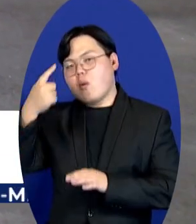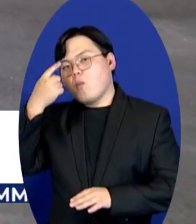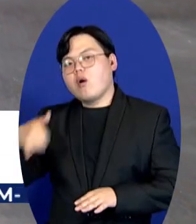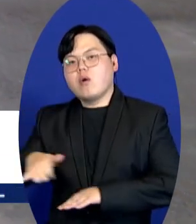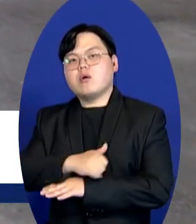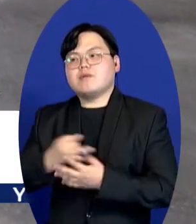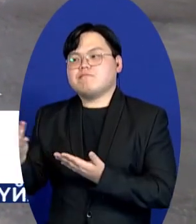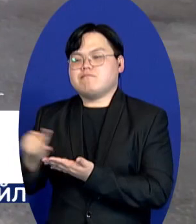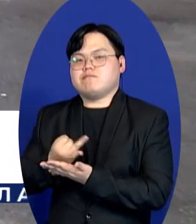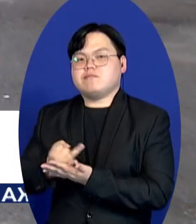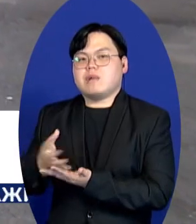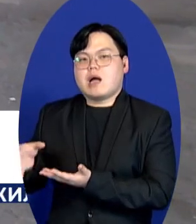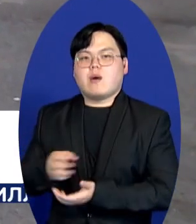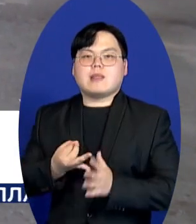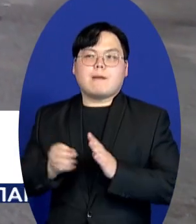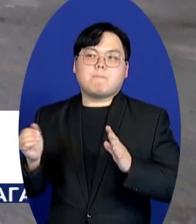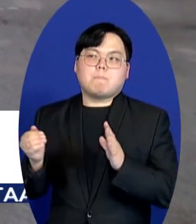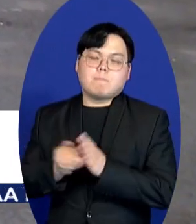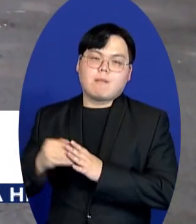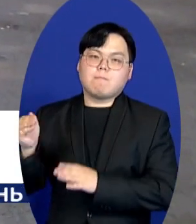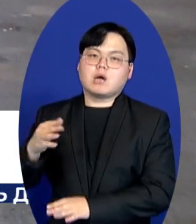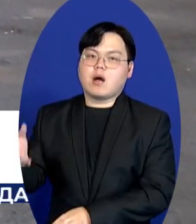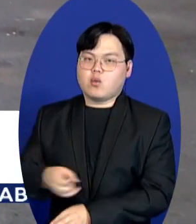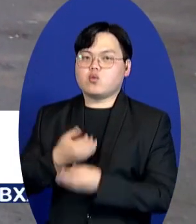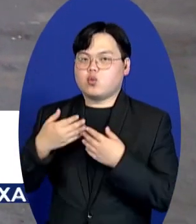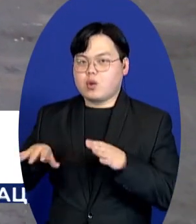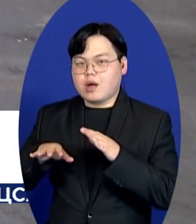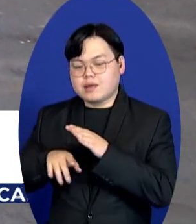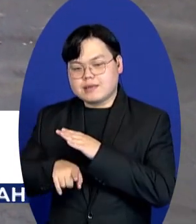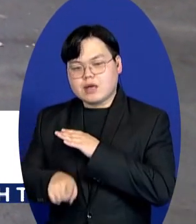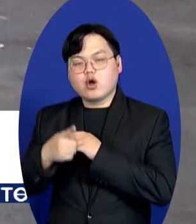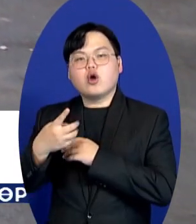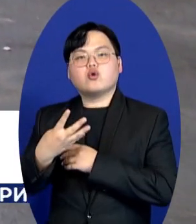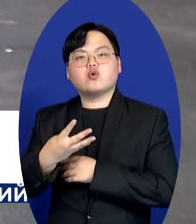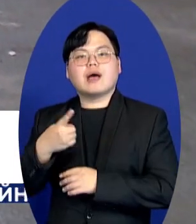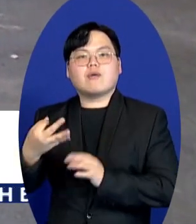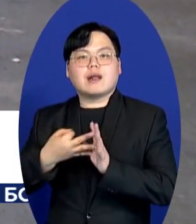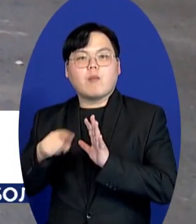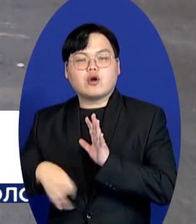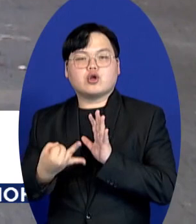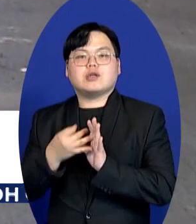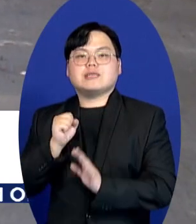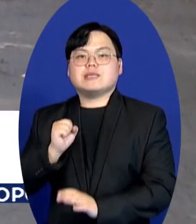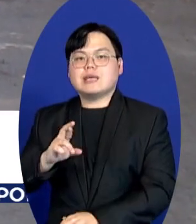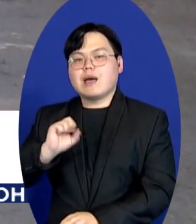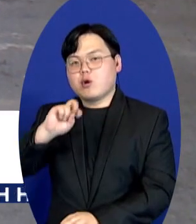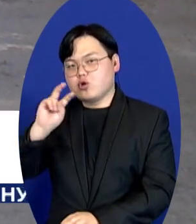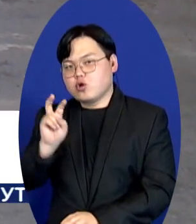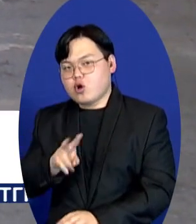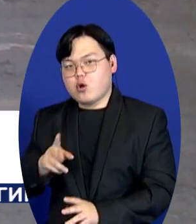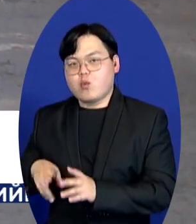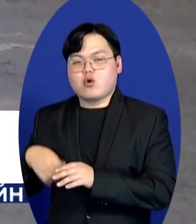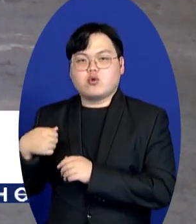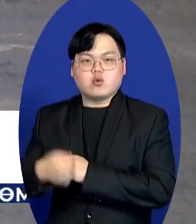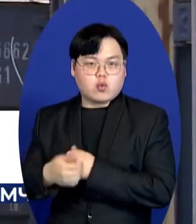импортоор 70,000 орчим суудлын автомашин орж ирсэн. За үүнд 418.7 сая Америк долларын хөрөнгө оруулалтыг зарцуулсан